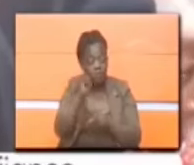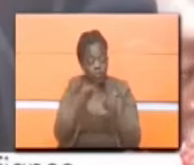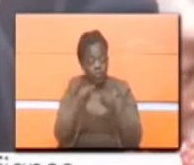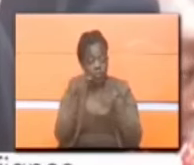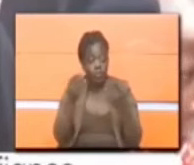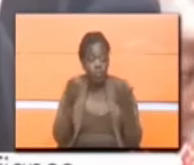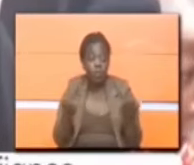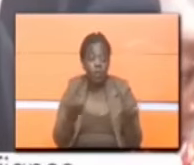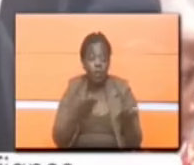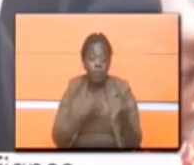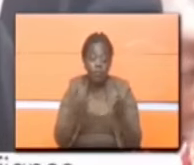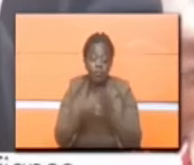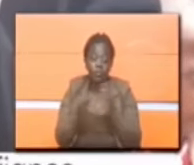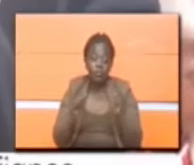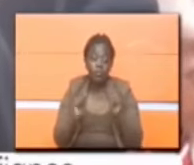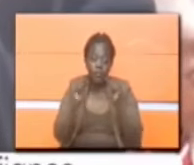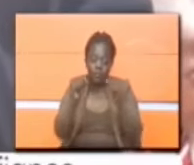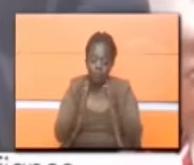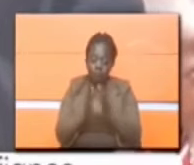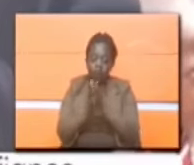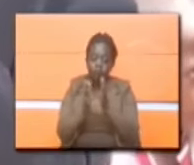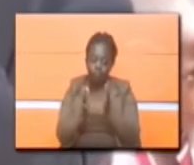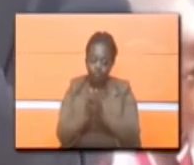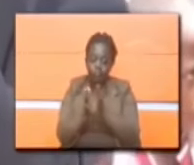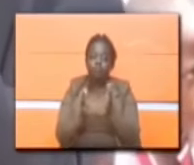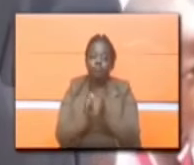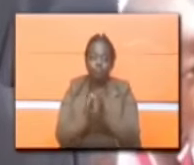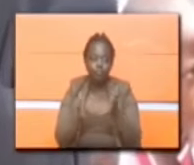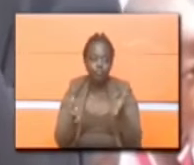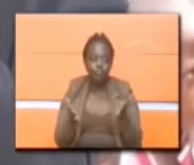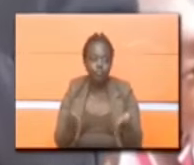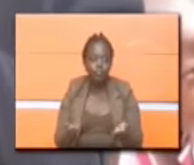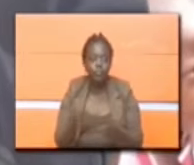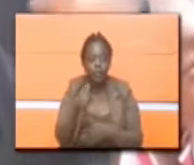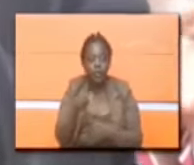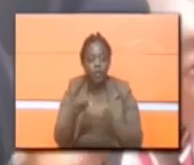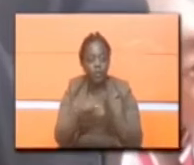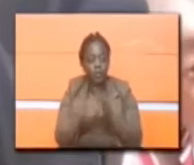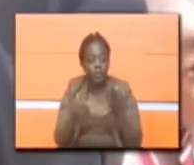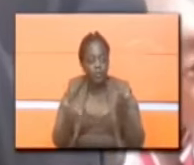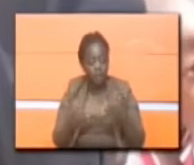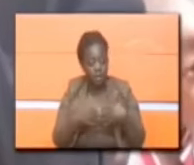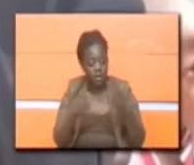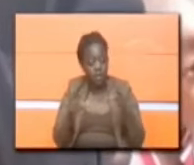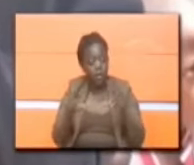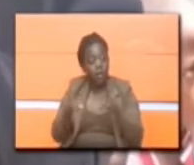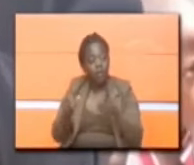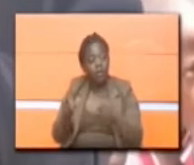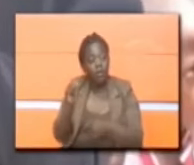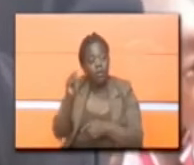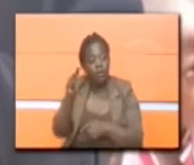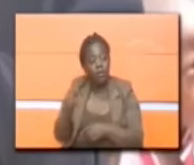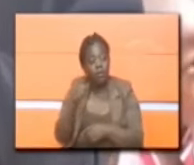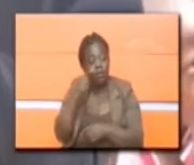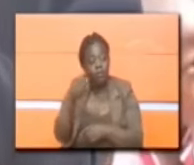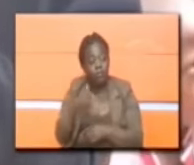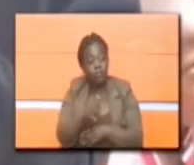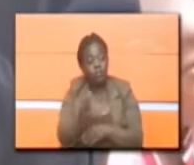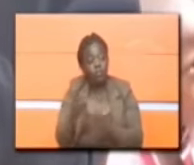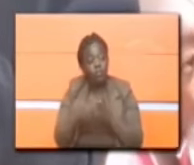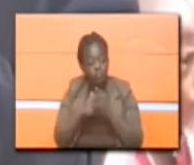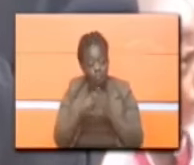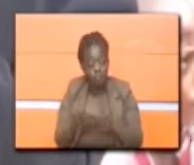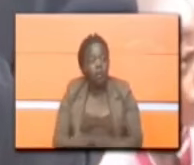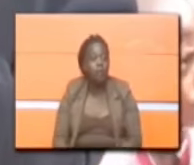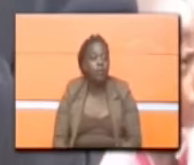obwemage. Nga bw'ogenda n'omunnyonnyola kakati y'ensonga bw'azanja ku leediyo ne ku TV, ogenda okulaba nga bamafiya